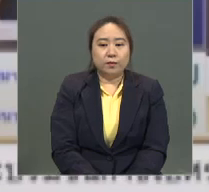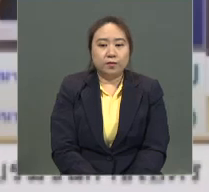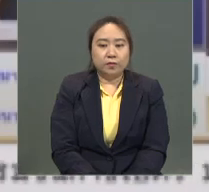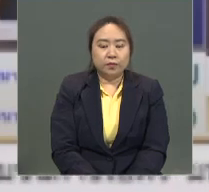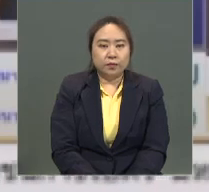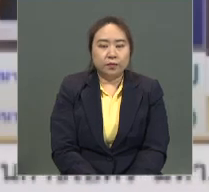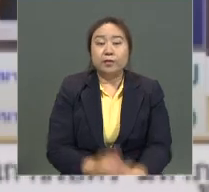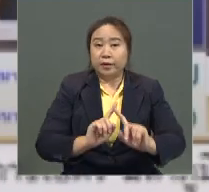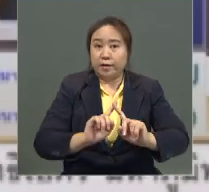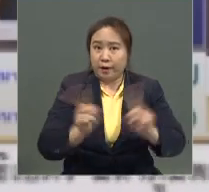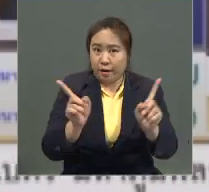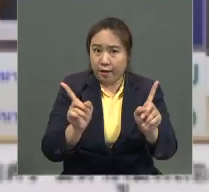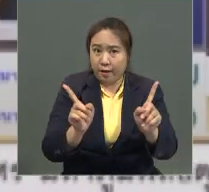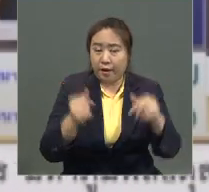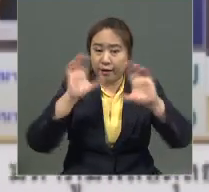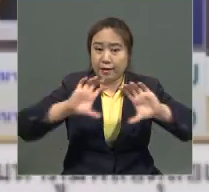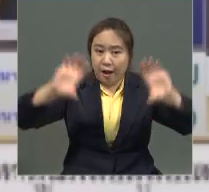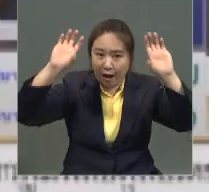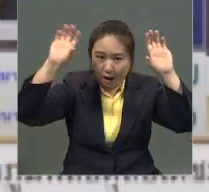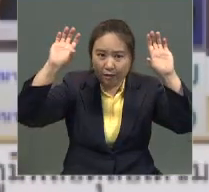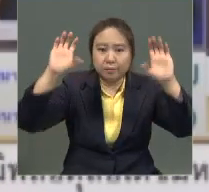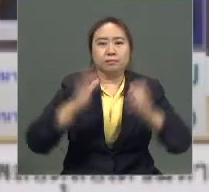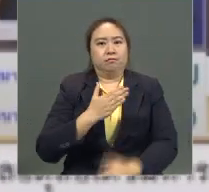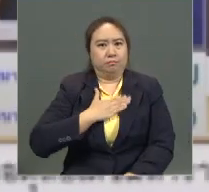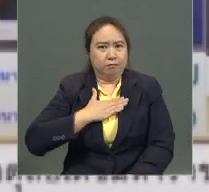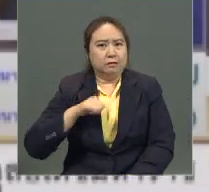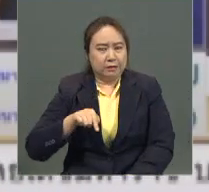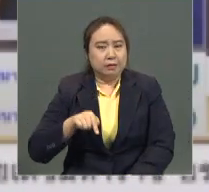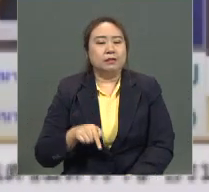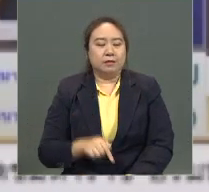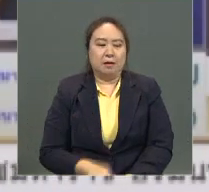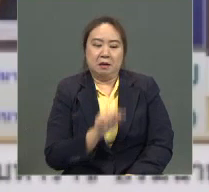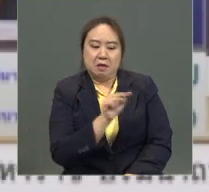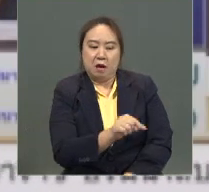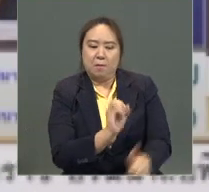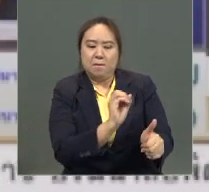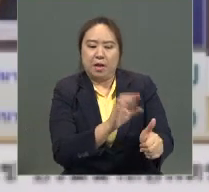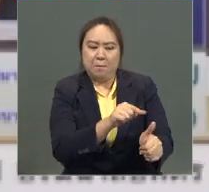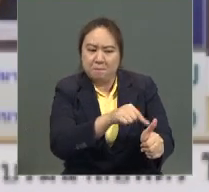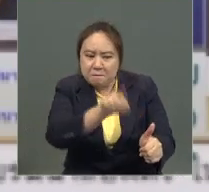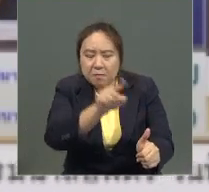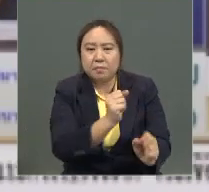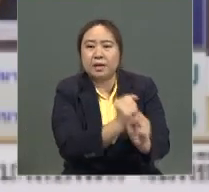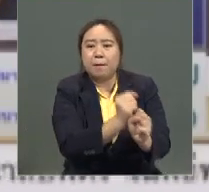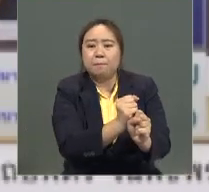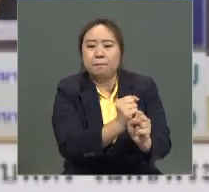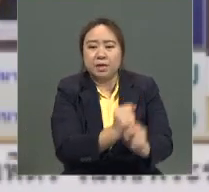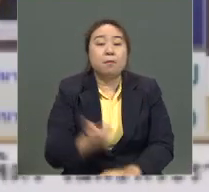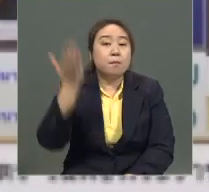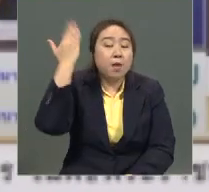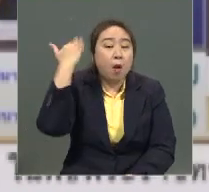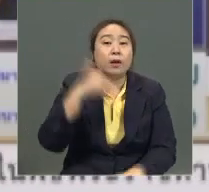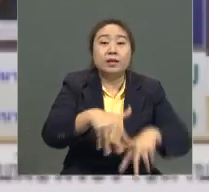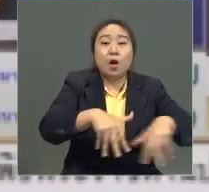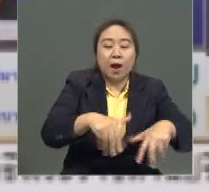แต่ว่าราชการเราเนี่ยเป็นตัวชี้นำให้ชาวบ้านไปทำแล้วจากชาวบ้านที่ซื้อของป